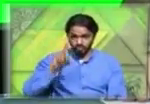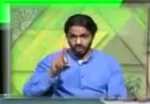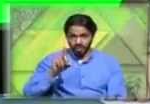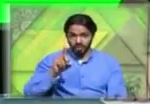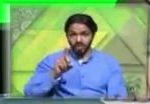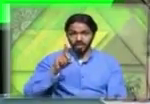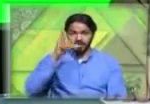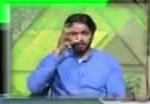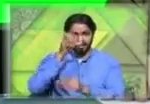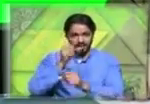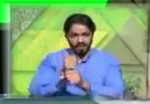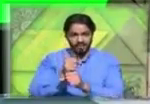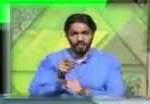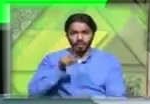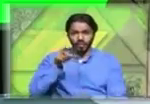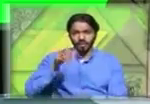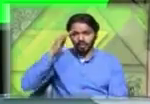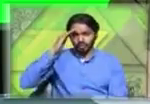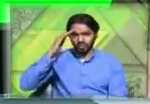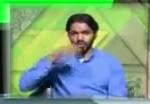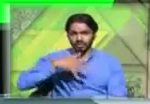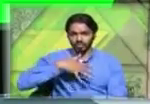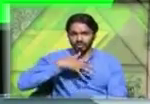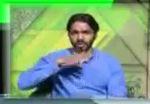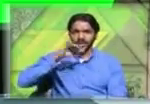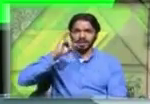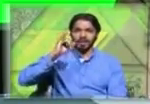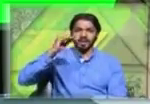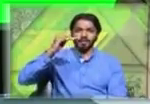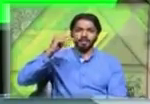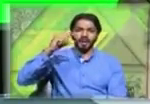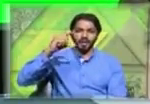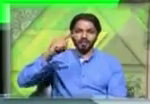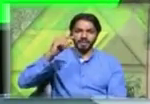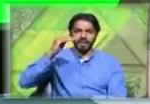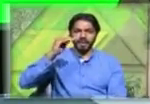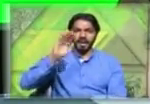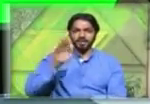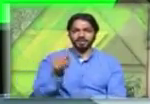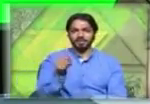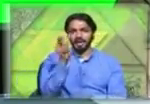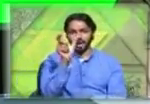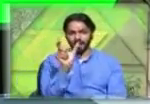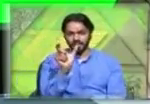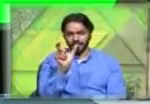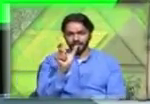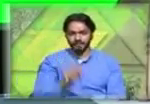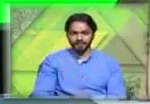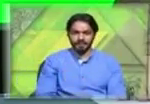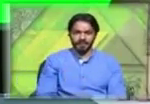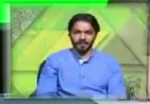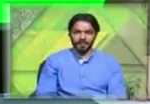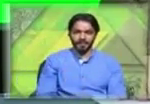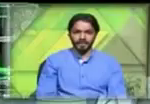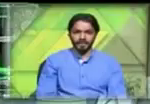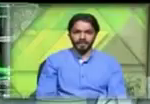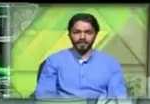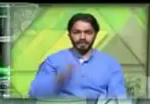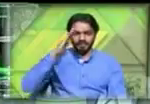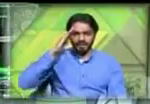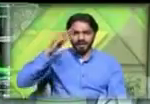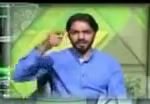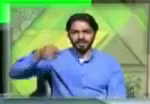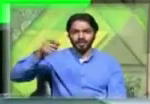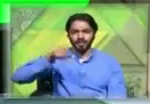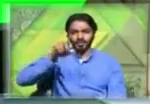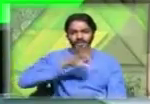وأشكر باسمكم جميعا ضيفنا الكريم صاحب الفضيلة العالم العلامة فضيلة الشيخ الحبر الدكتور محمد حسن. شكرا لفضلتك سيد الهدى. الله يبارك